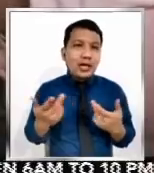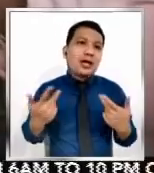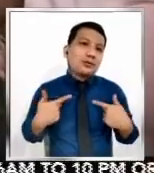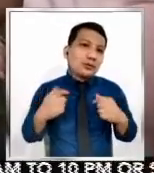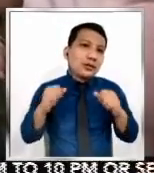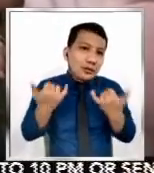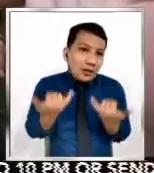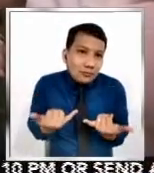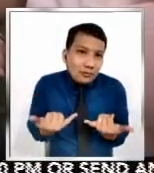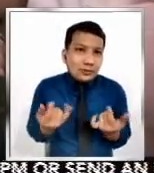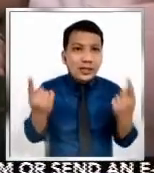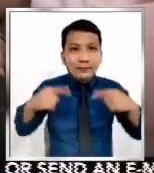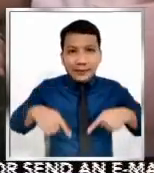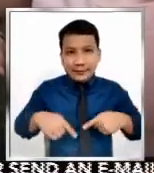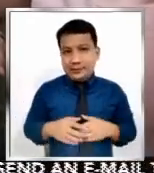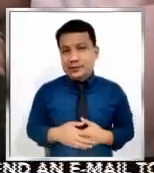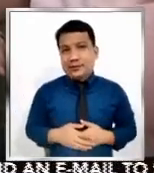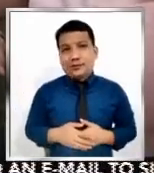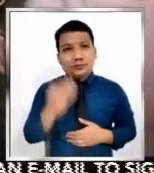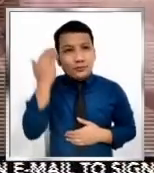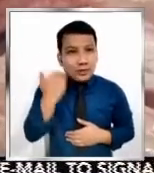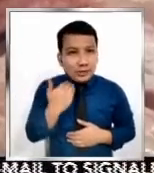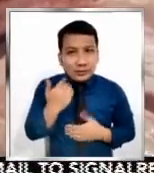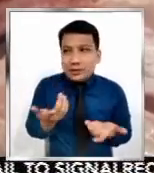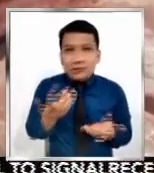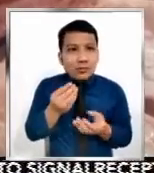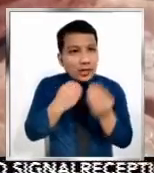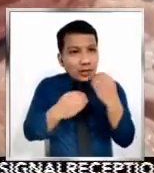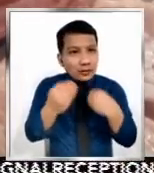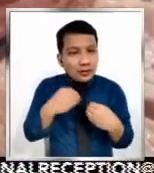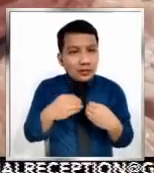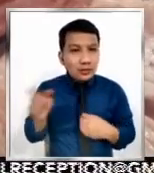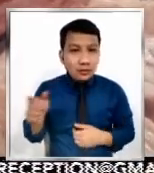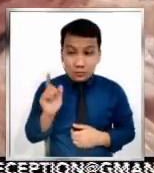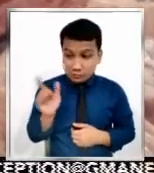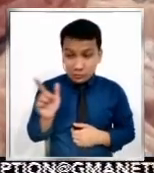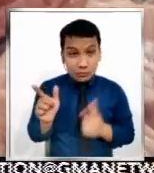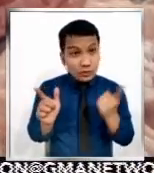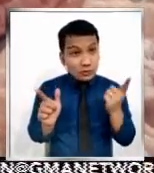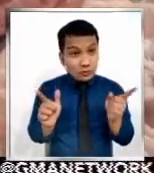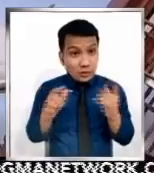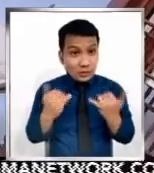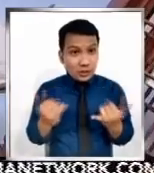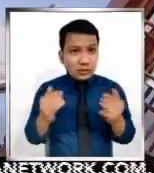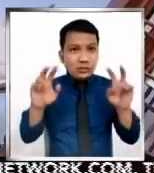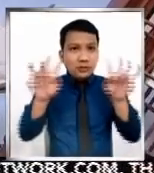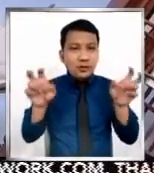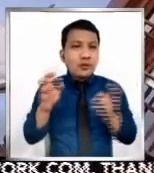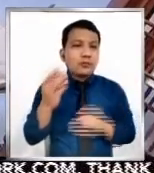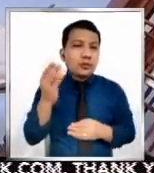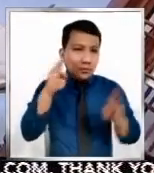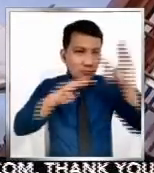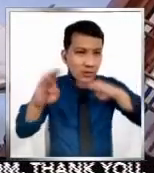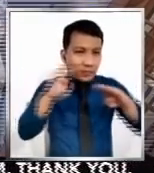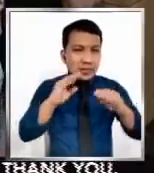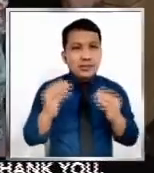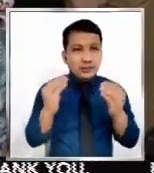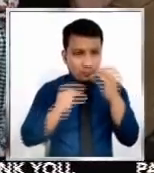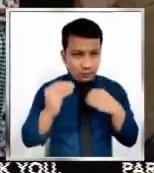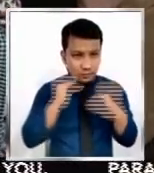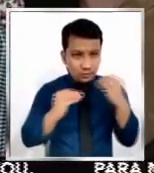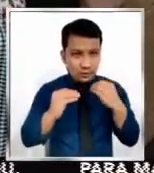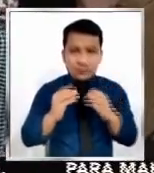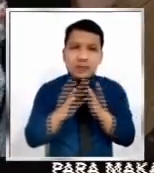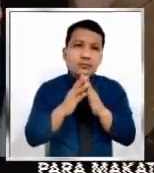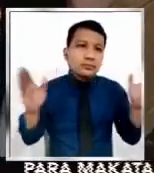pagkakataon. So 2021, ang tawag ko rito kabayan eh, meron tayong food crisis. Malaking problema sa pagkain na